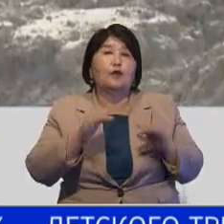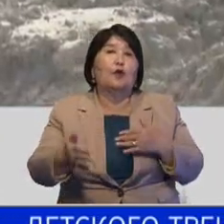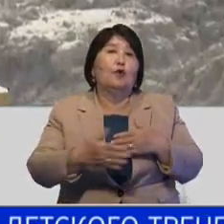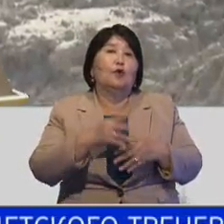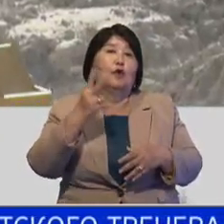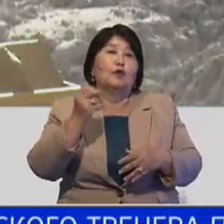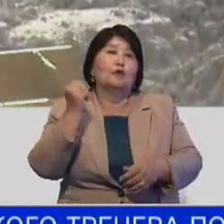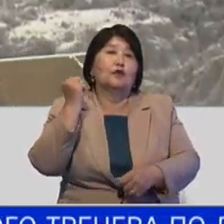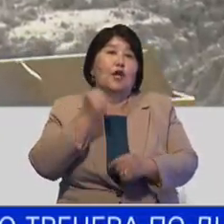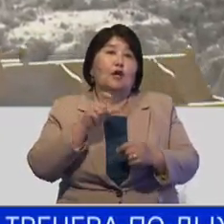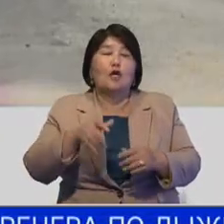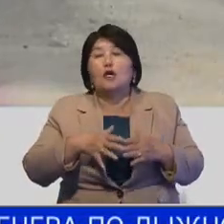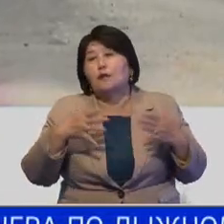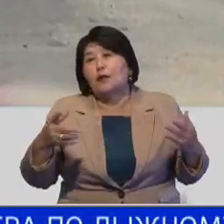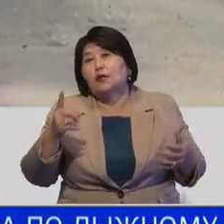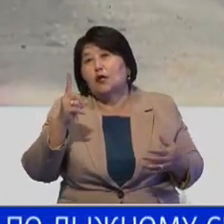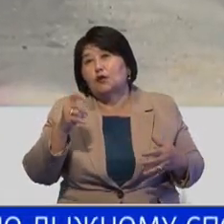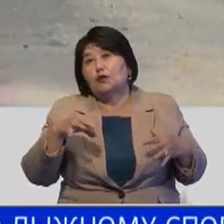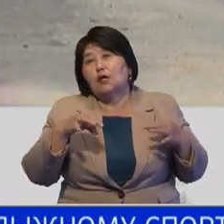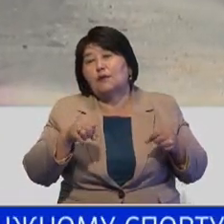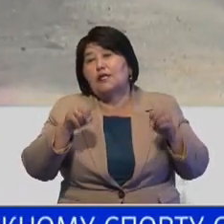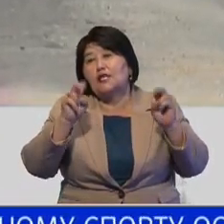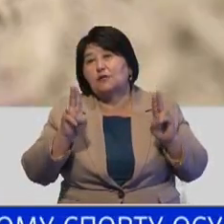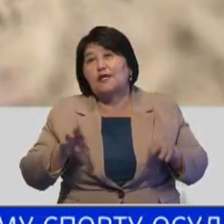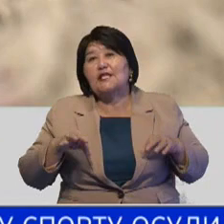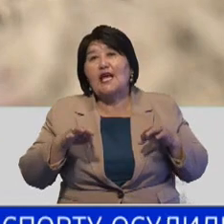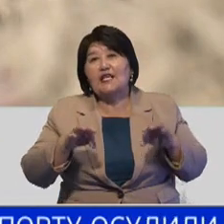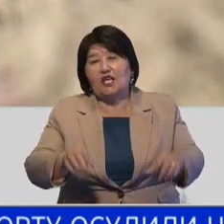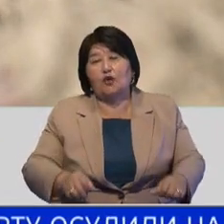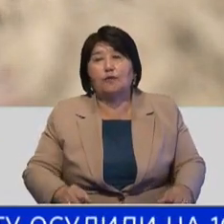около 200 рабочих свыше 100 единиц спецтехники